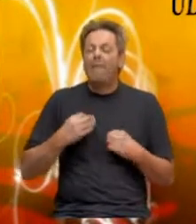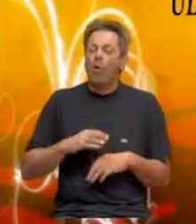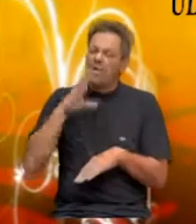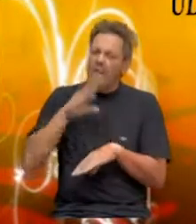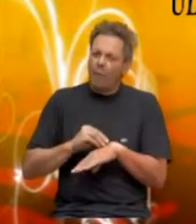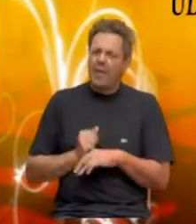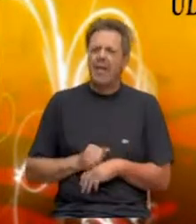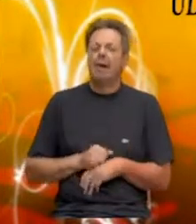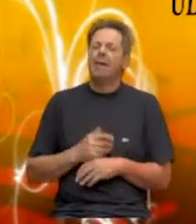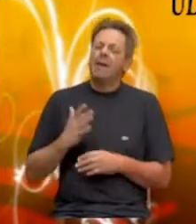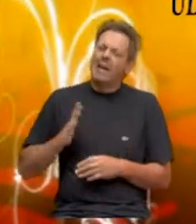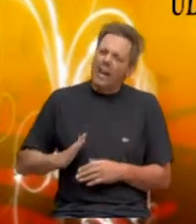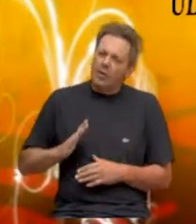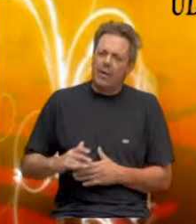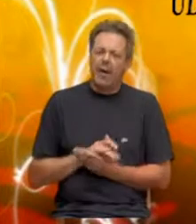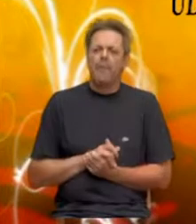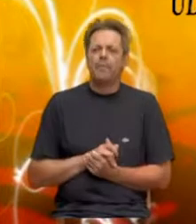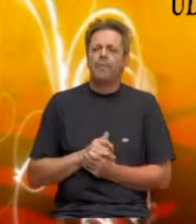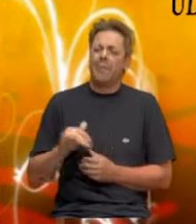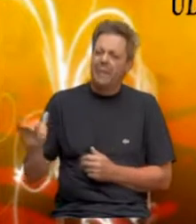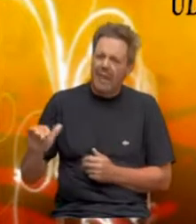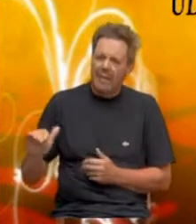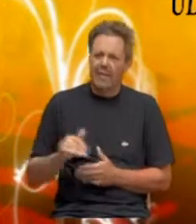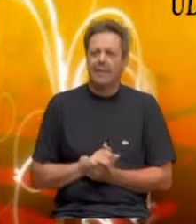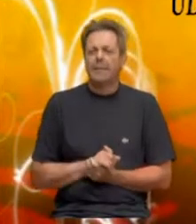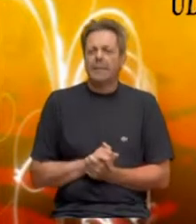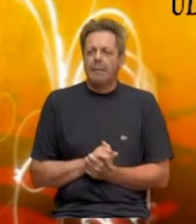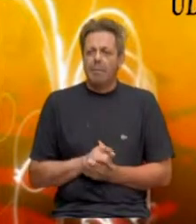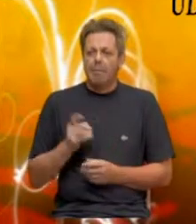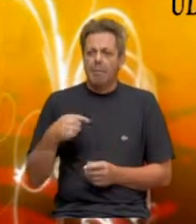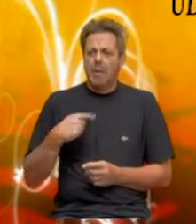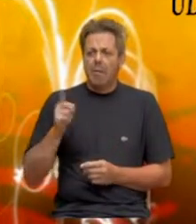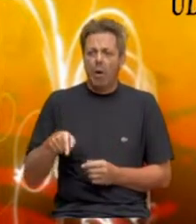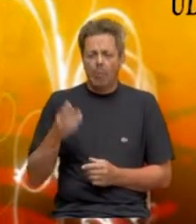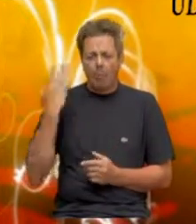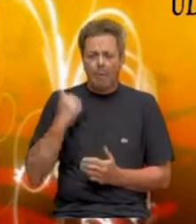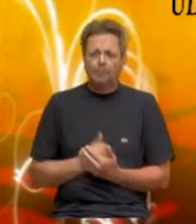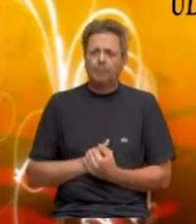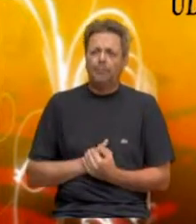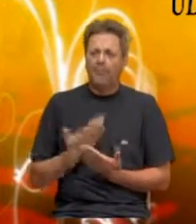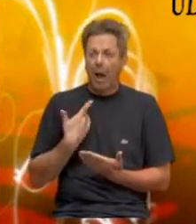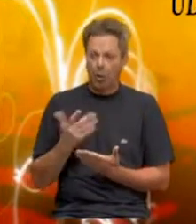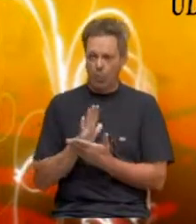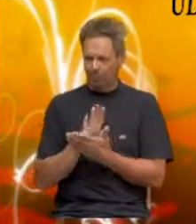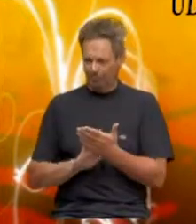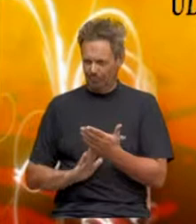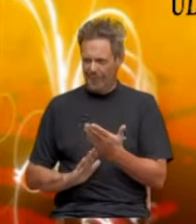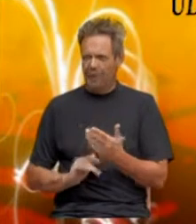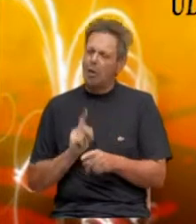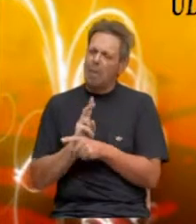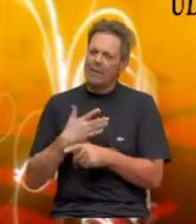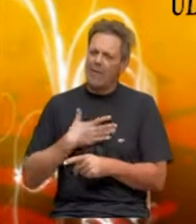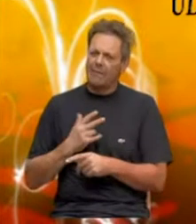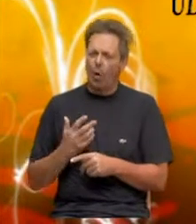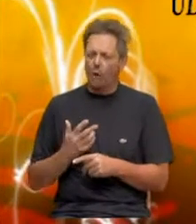zdravog građanina, godinu zdravog djeteta. Znači, mi moramo biti od kako smo začeli paziti na svoje